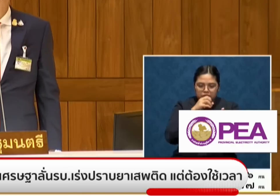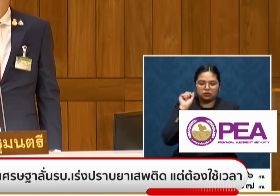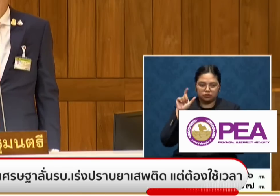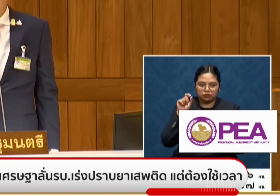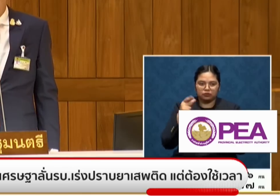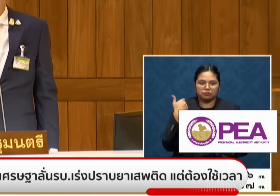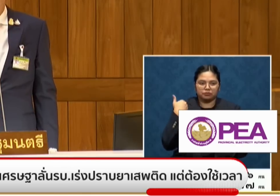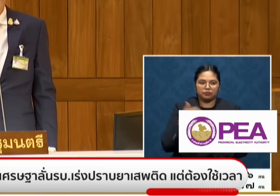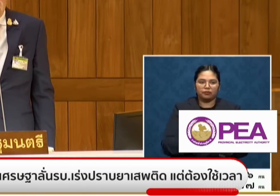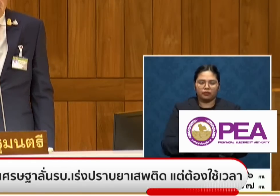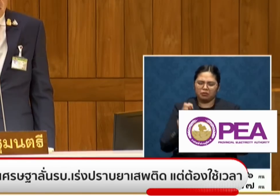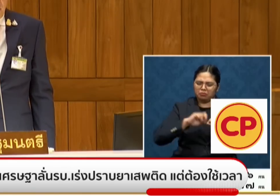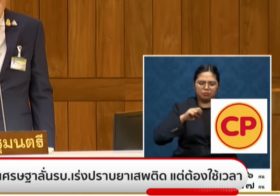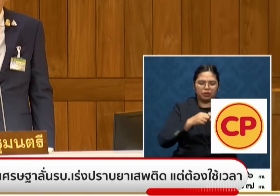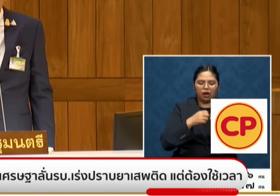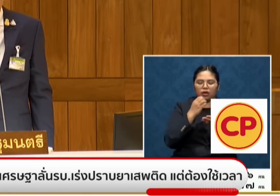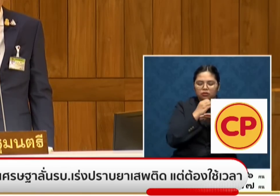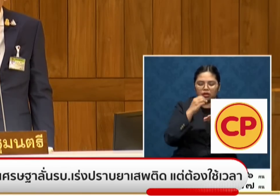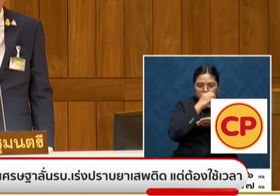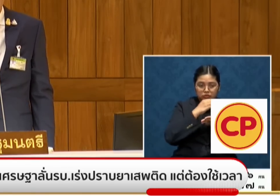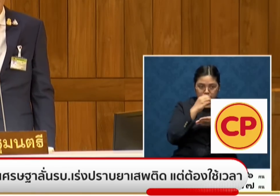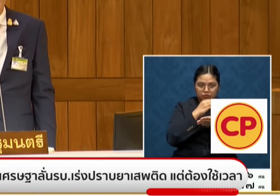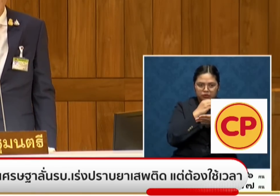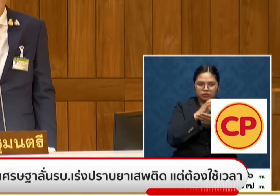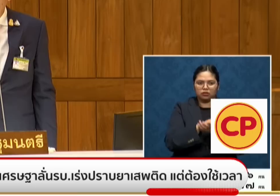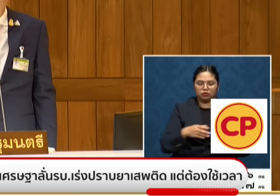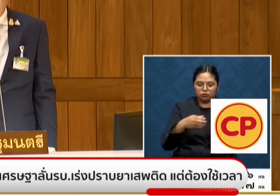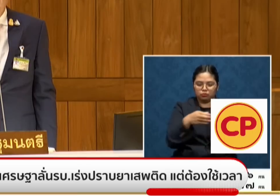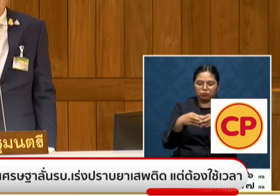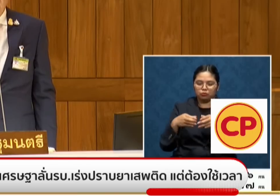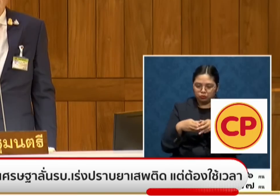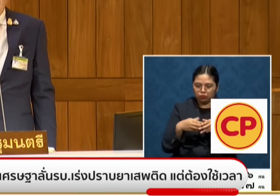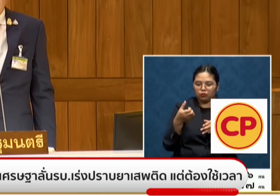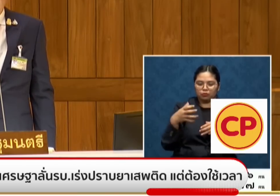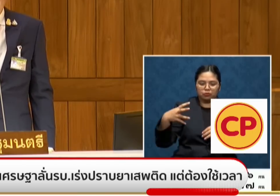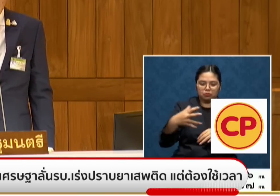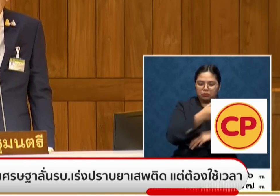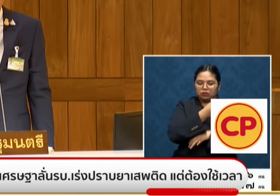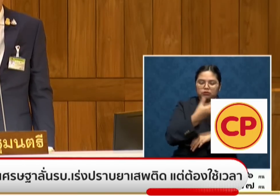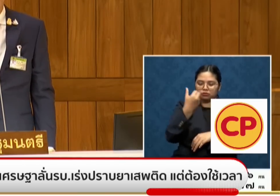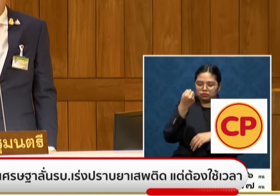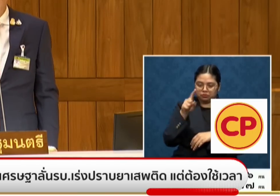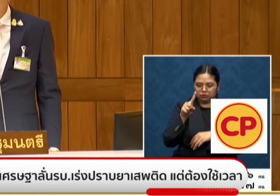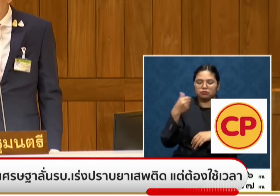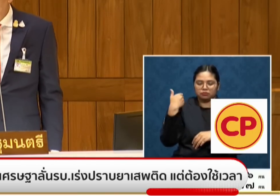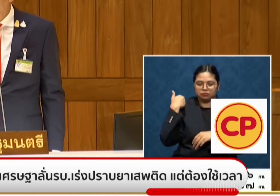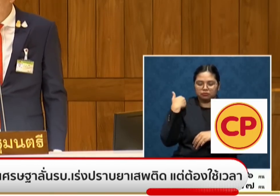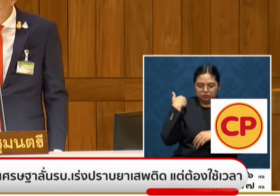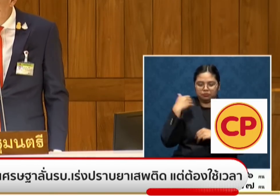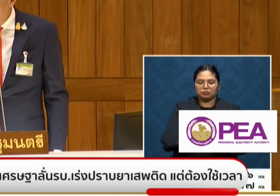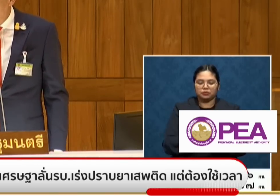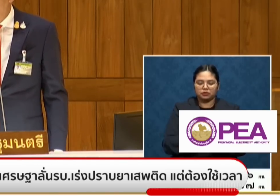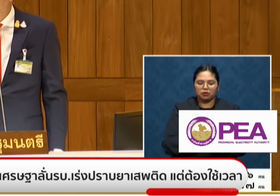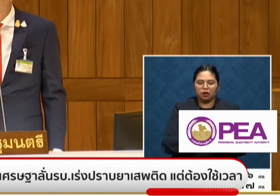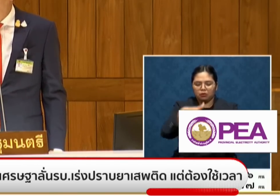ท้องเรื่องผู้ป่วยยาเสพตรงยาเสพติดเนี่ยก็ดำเนินการอย่างแน่นอนทีนี้มาดูอีกช่วงนึงคุณผู้ชมหลังจาก